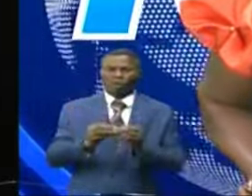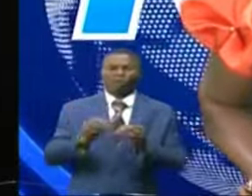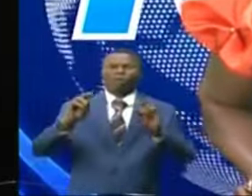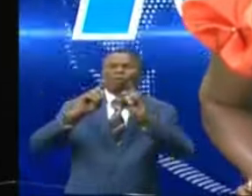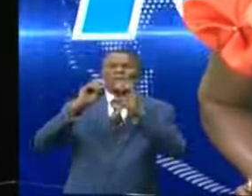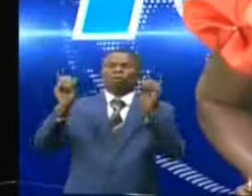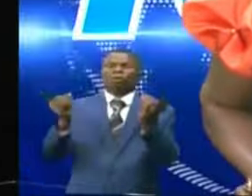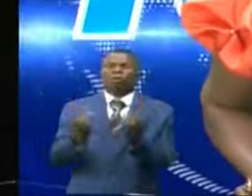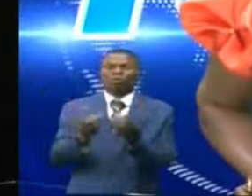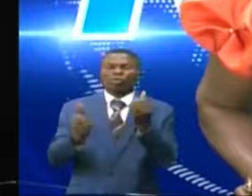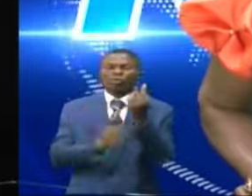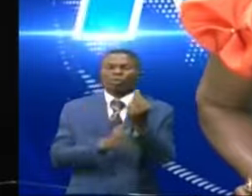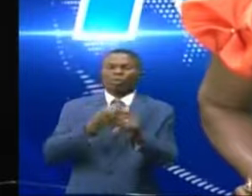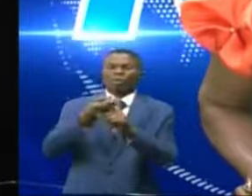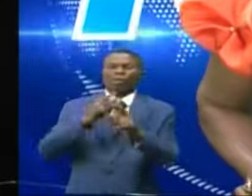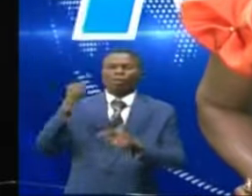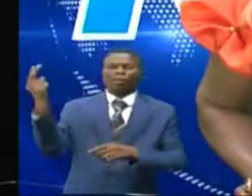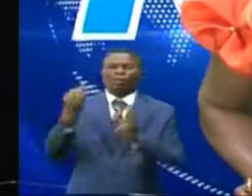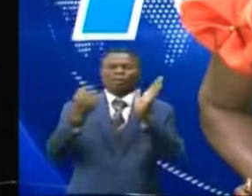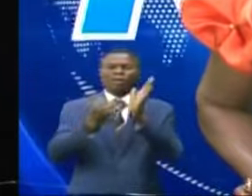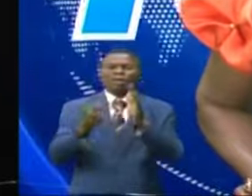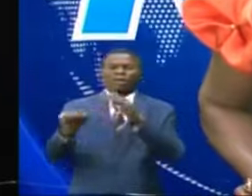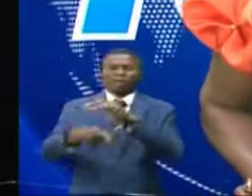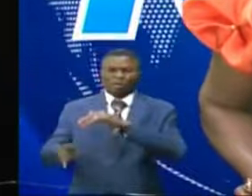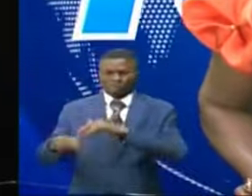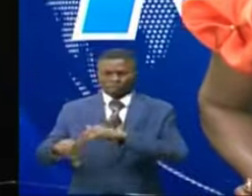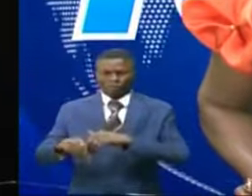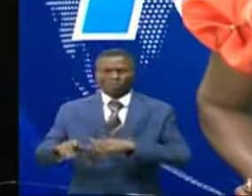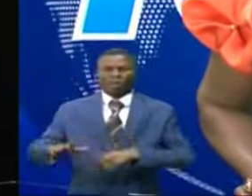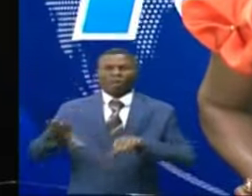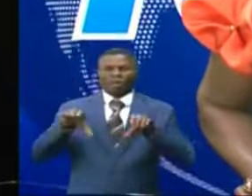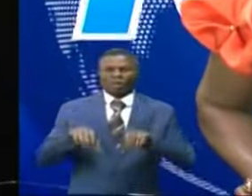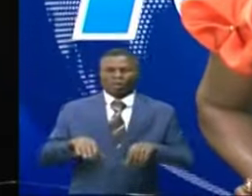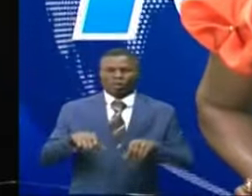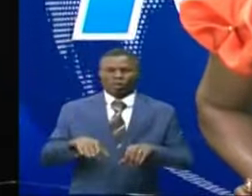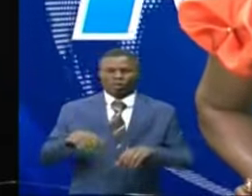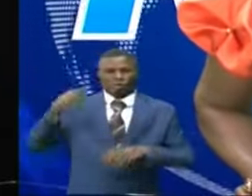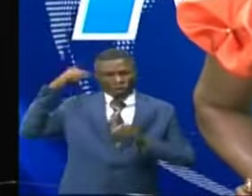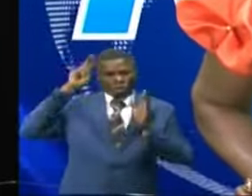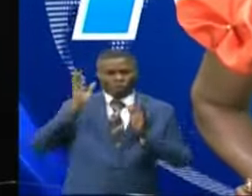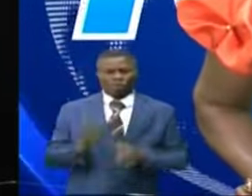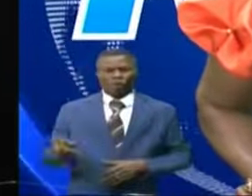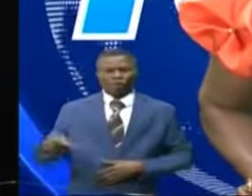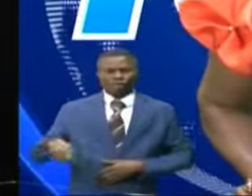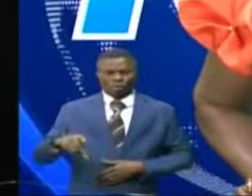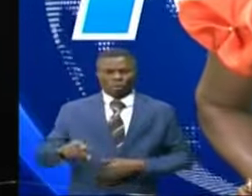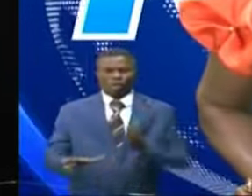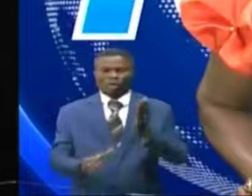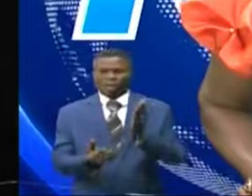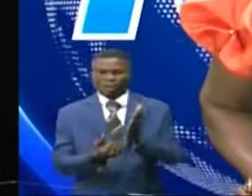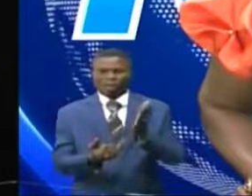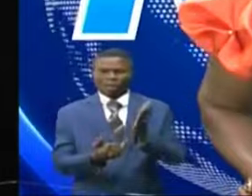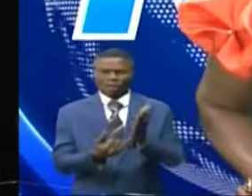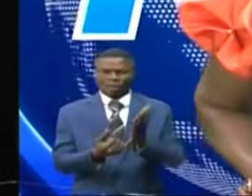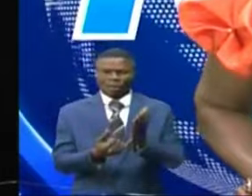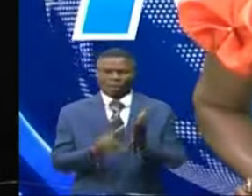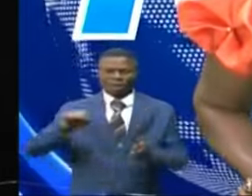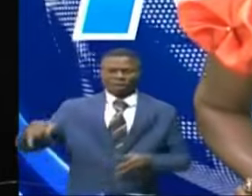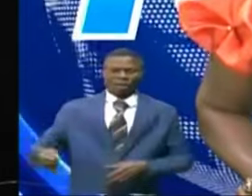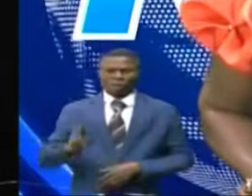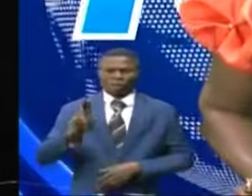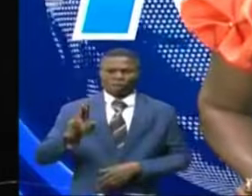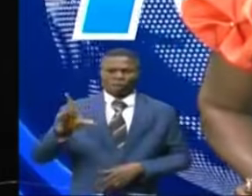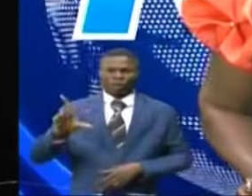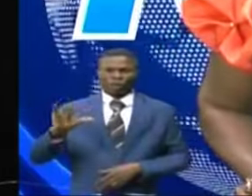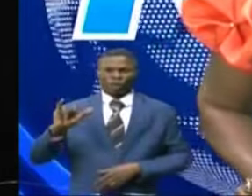délégués venus de toutes les 26 provinces du pays et c'est la gouverneure de province intérimaire Julie Kalenga